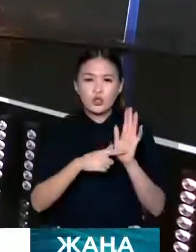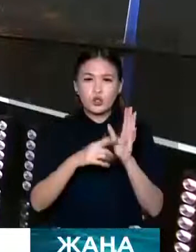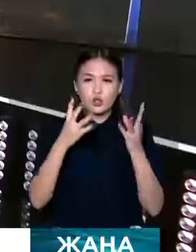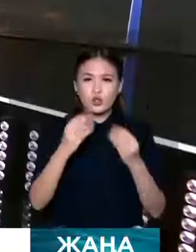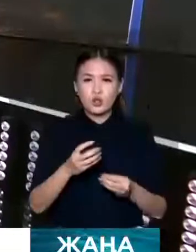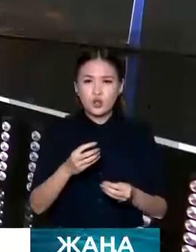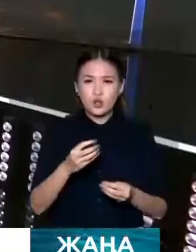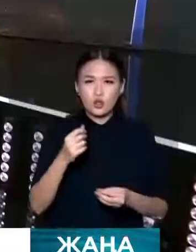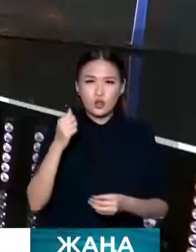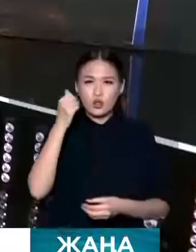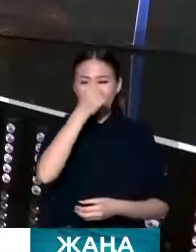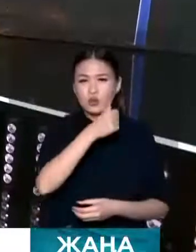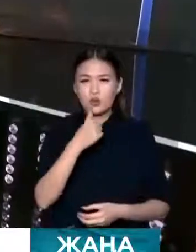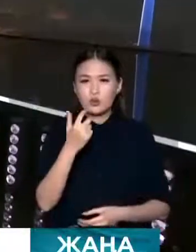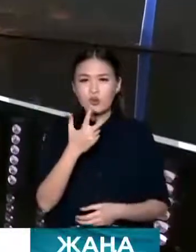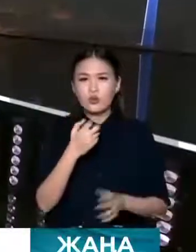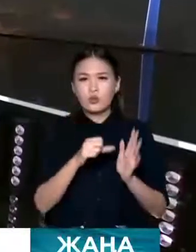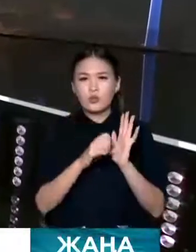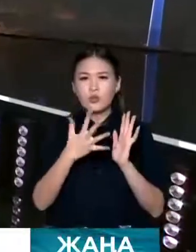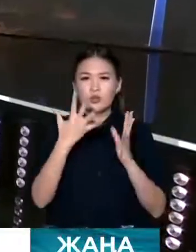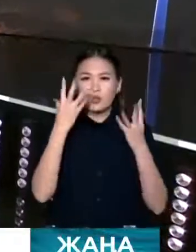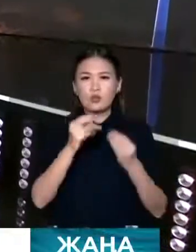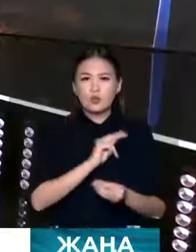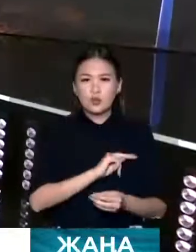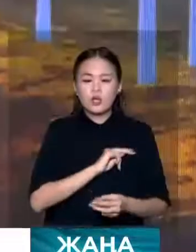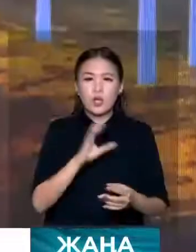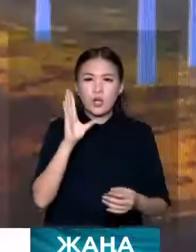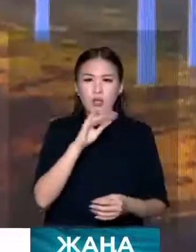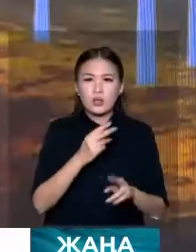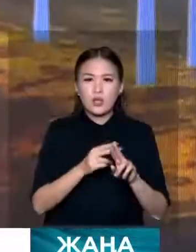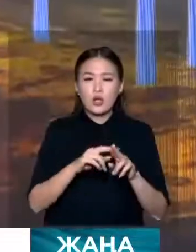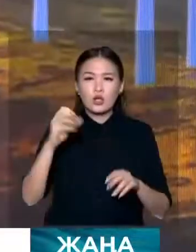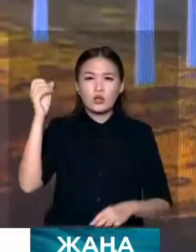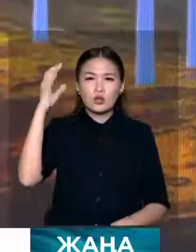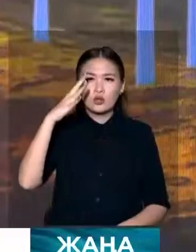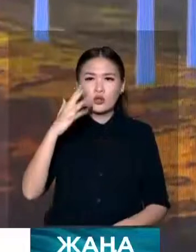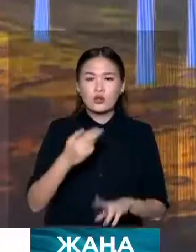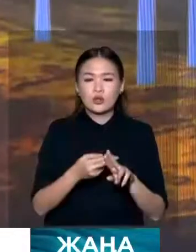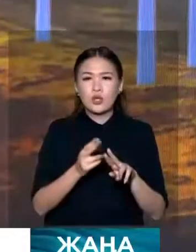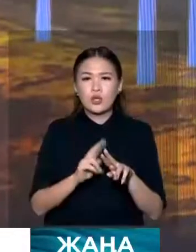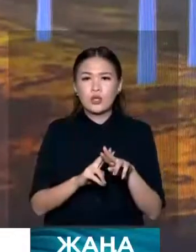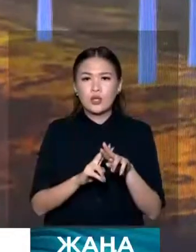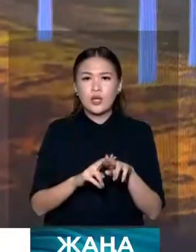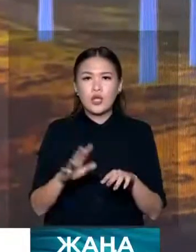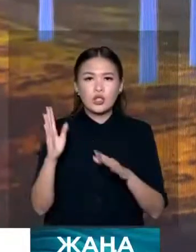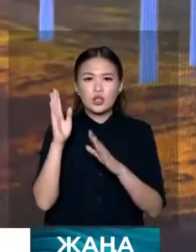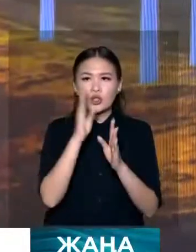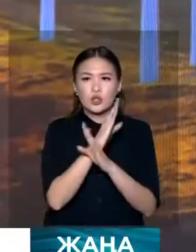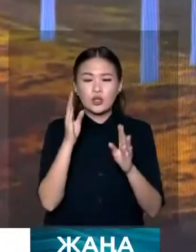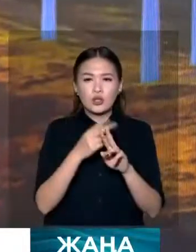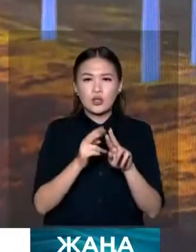жылына 365 күн жұмыс істей алады. Яғни ол күннің сәулесіне, желдің